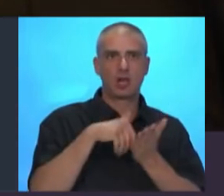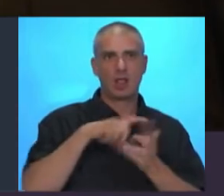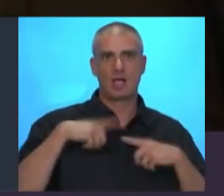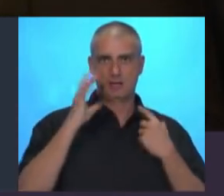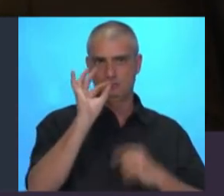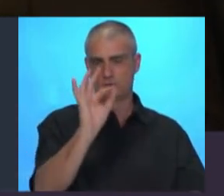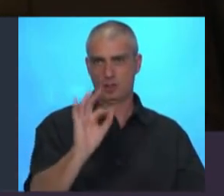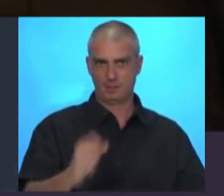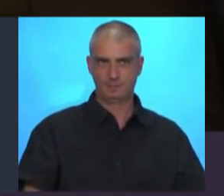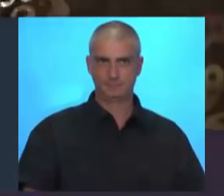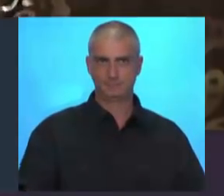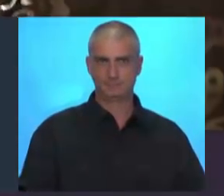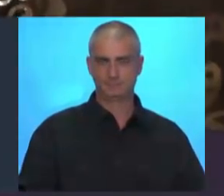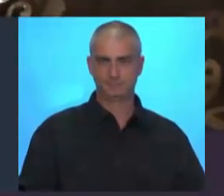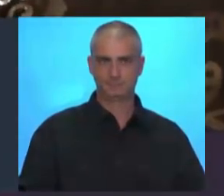בחייך.